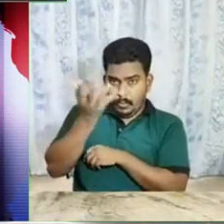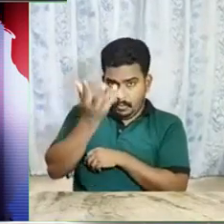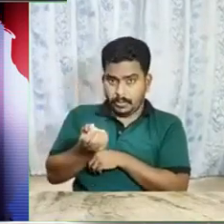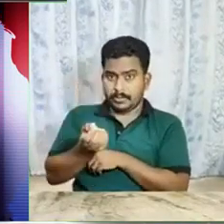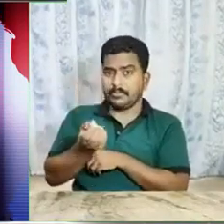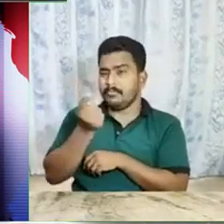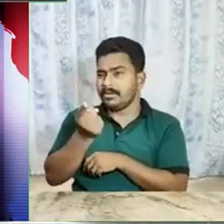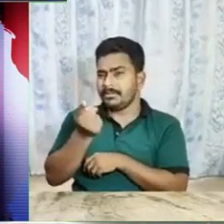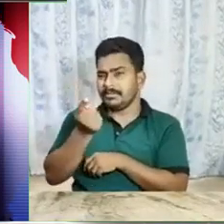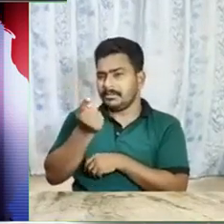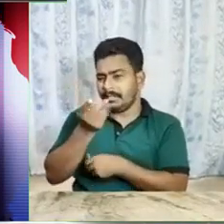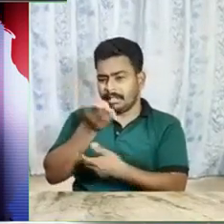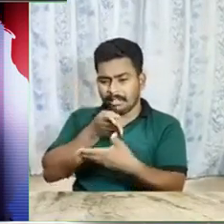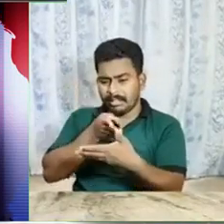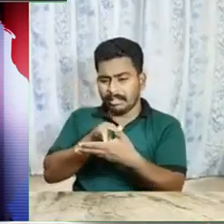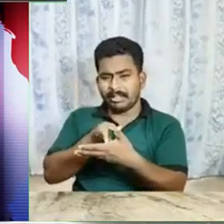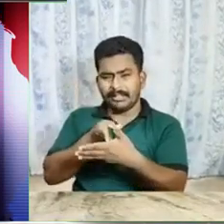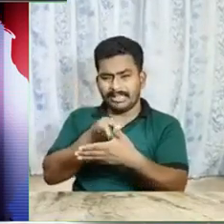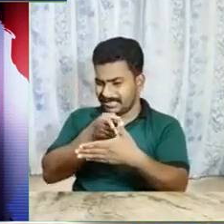ബാധിച്ചിട്ടുണ്ടോ